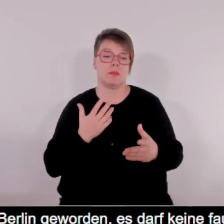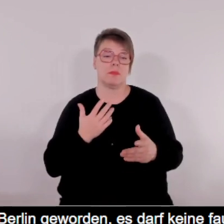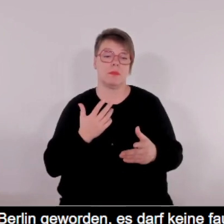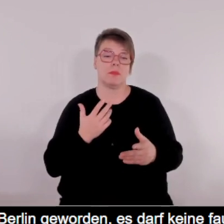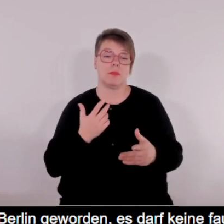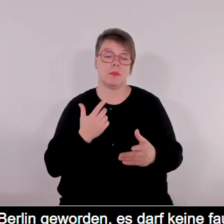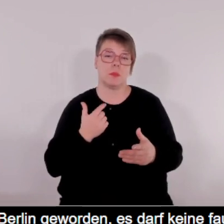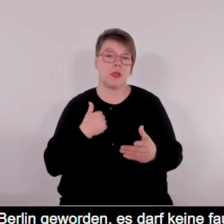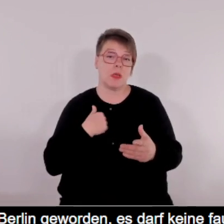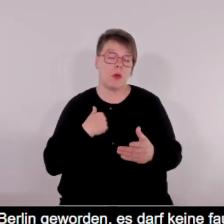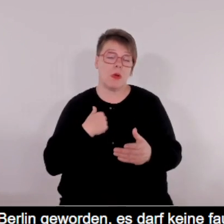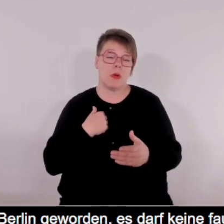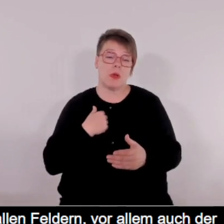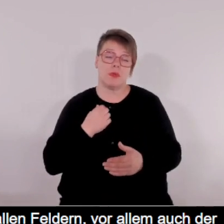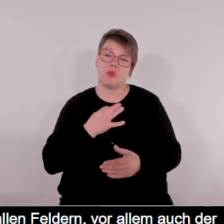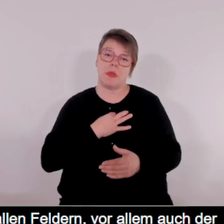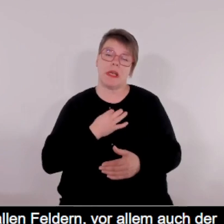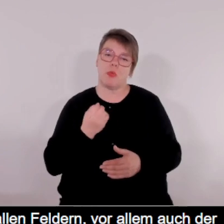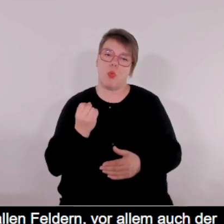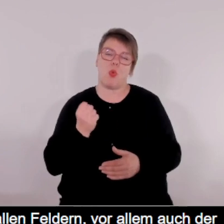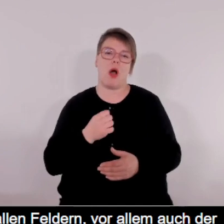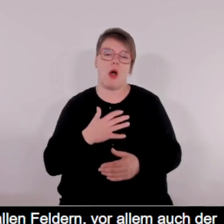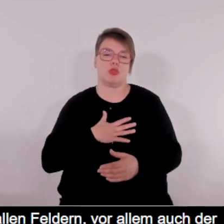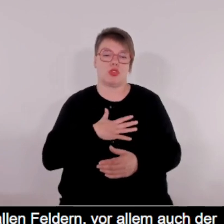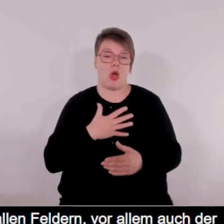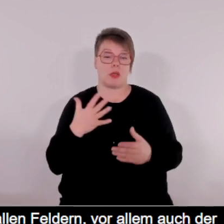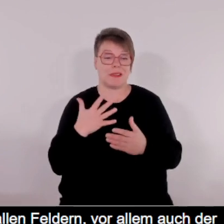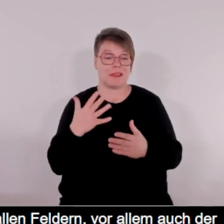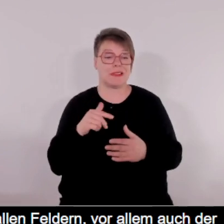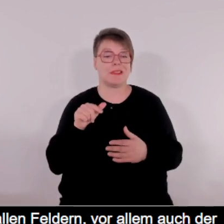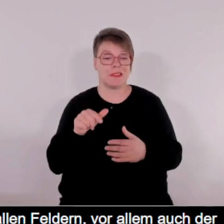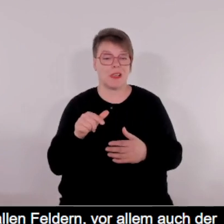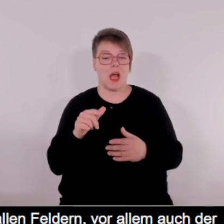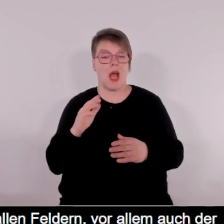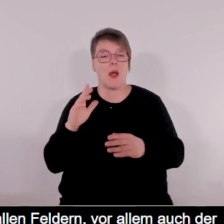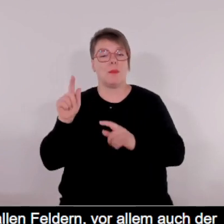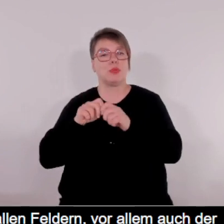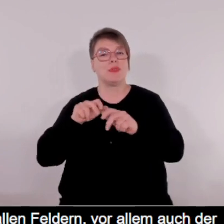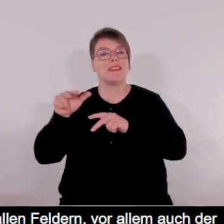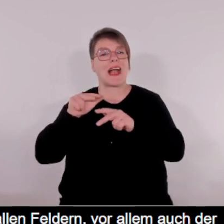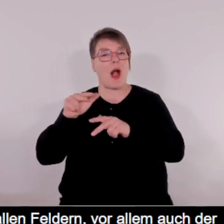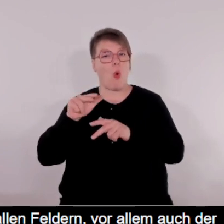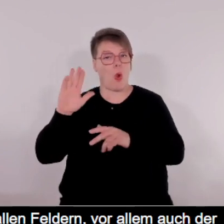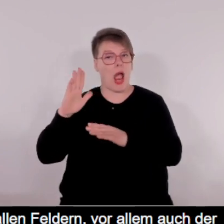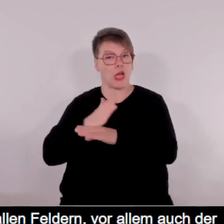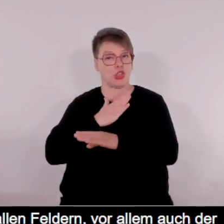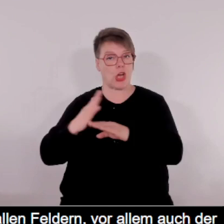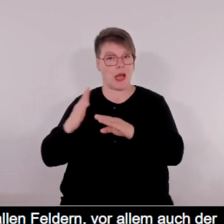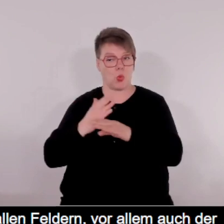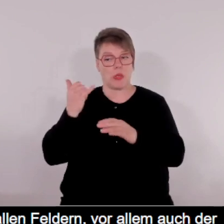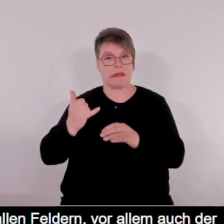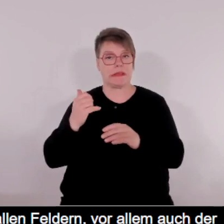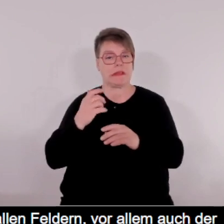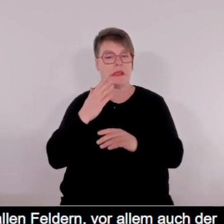rückabwickeln muss. Und es kann jetzt nicht sein, dass es dann heißt, naja, Agrardiesel-Rückerstattung wird vielleicht dann doch